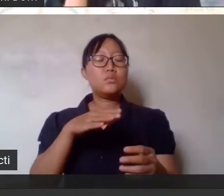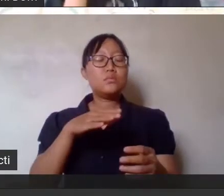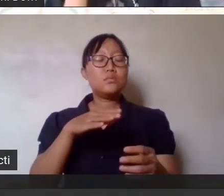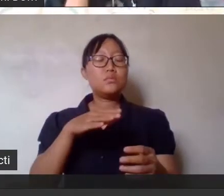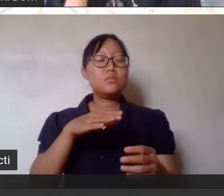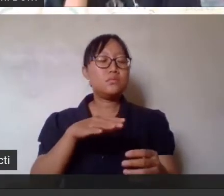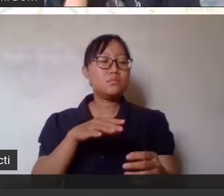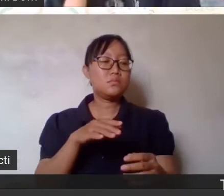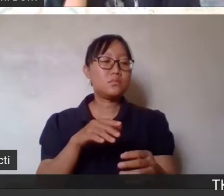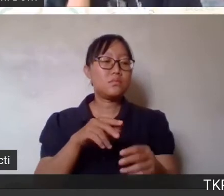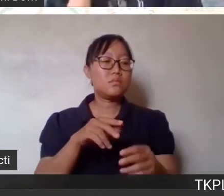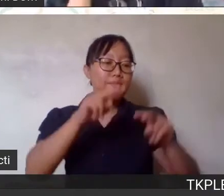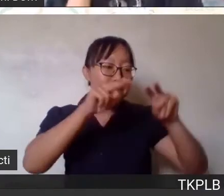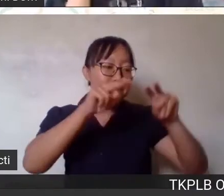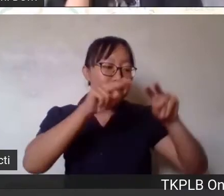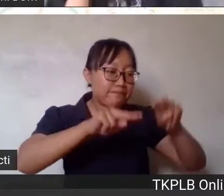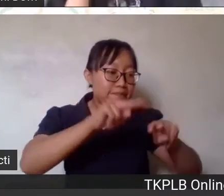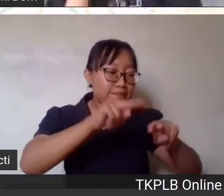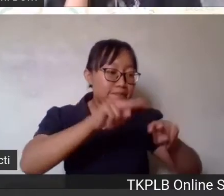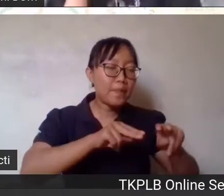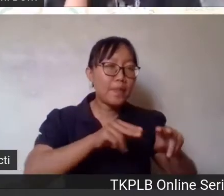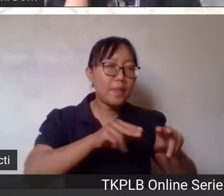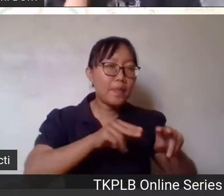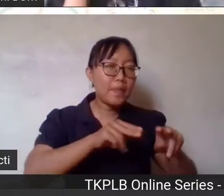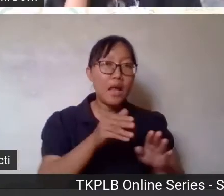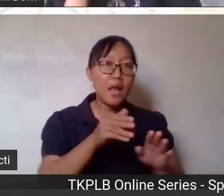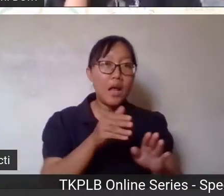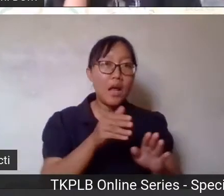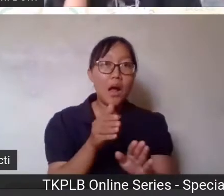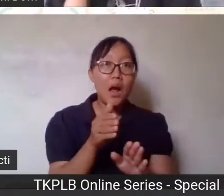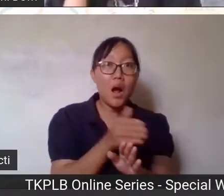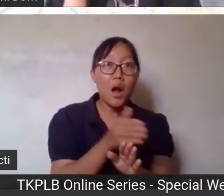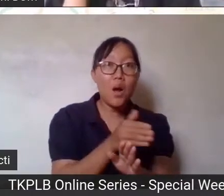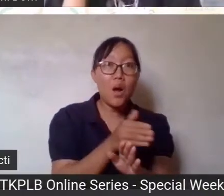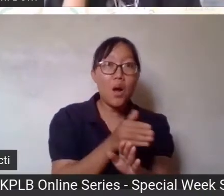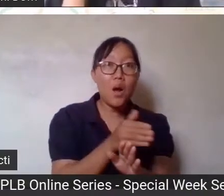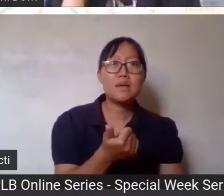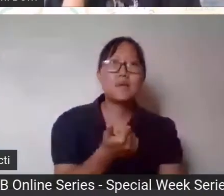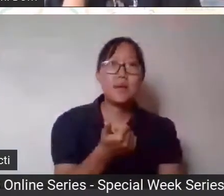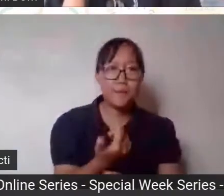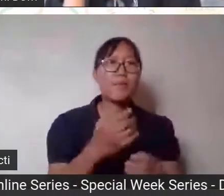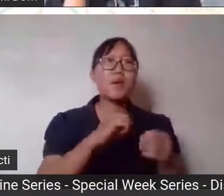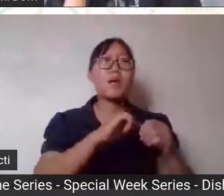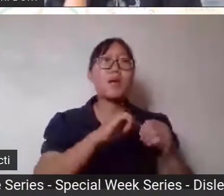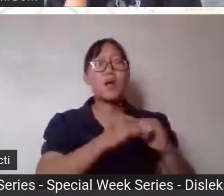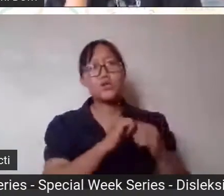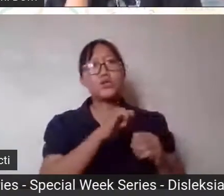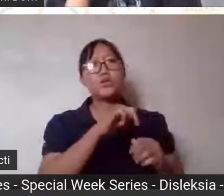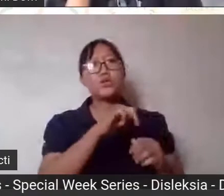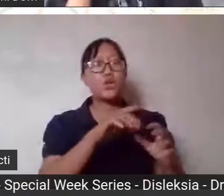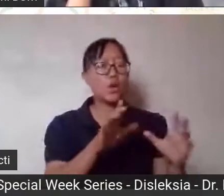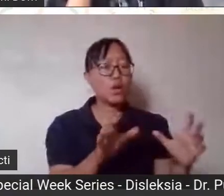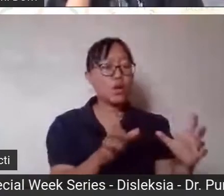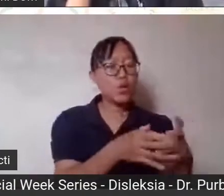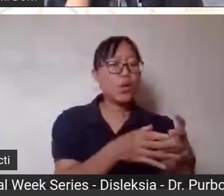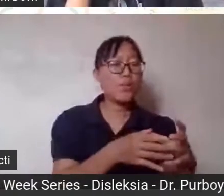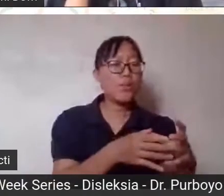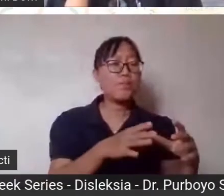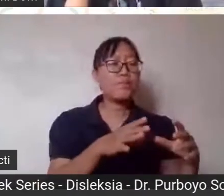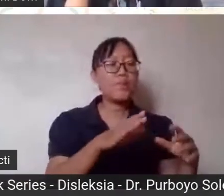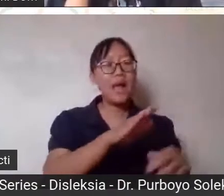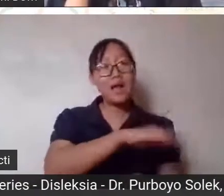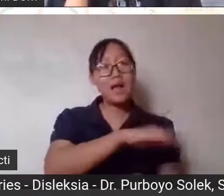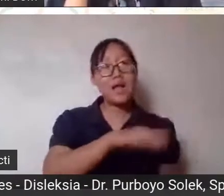yang memang sesungguhnya masuk di ruang lingkup ABK ini. Karena kita sudah punya pola-pola yang sudah